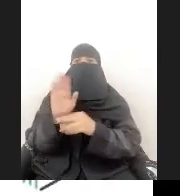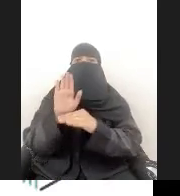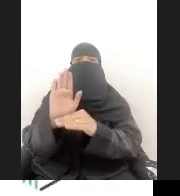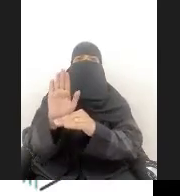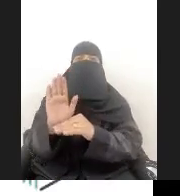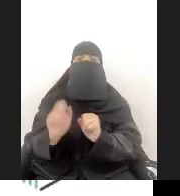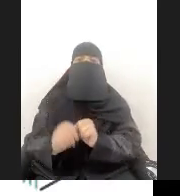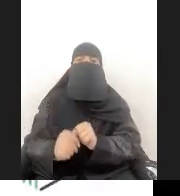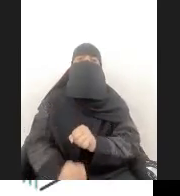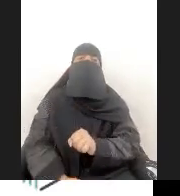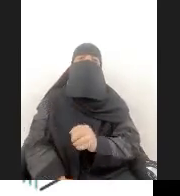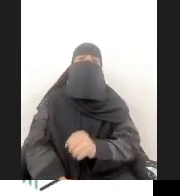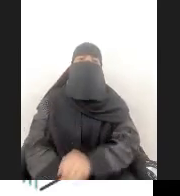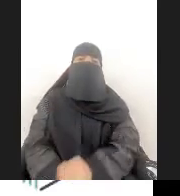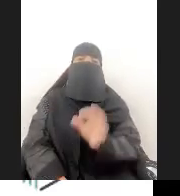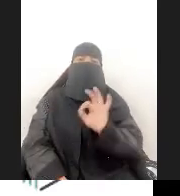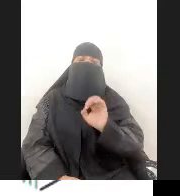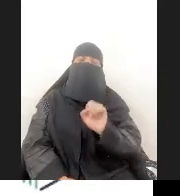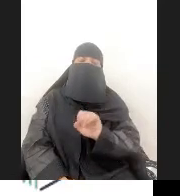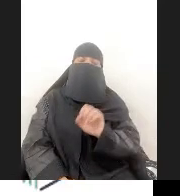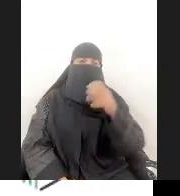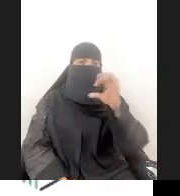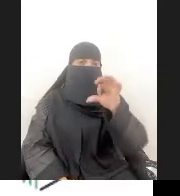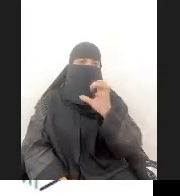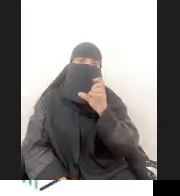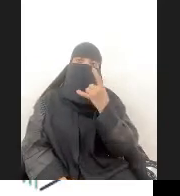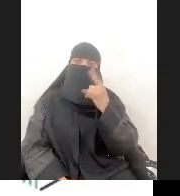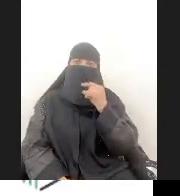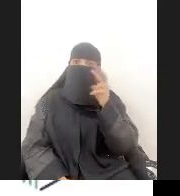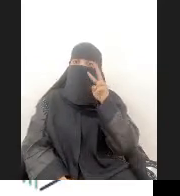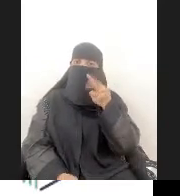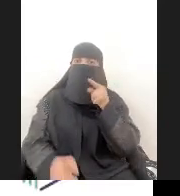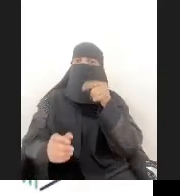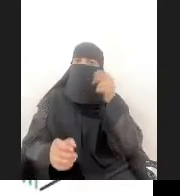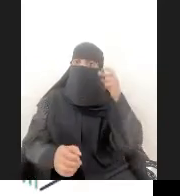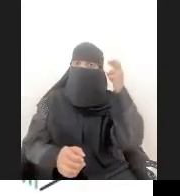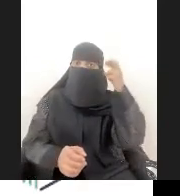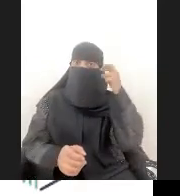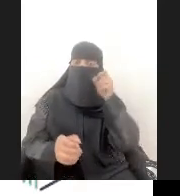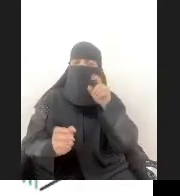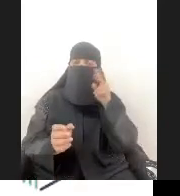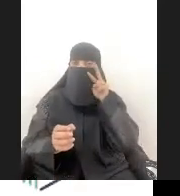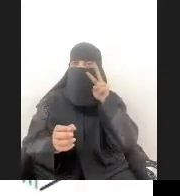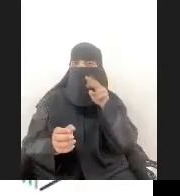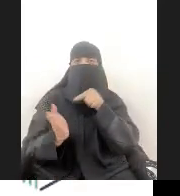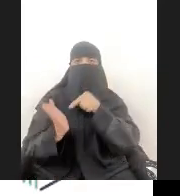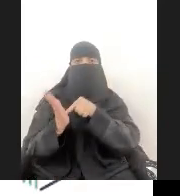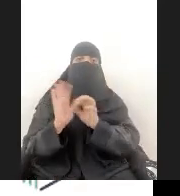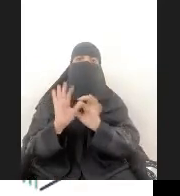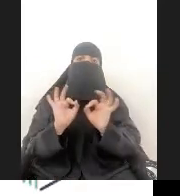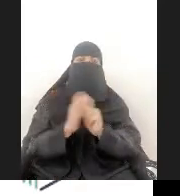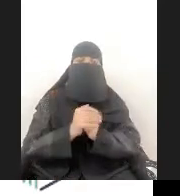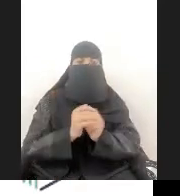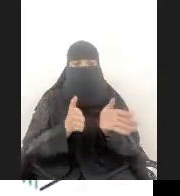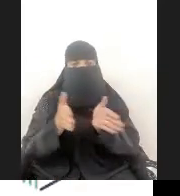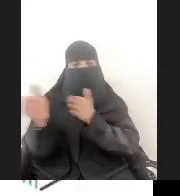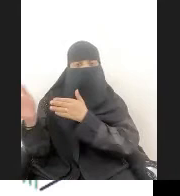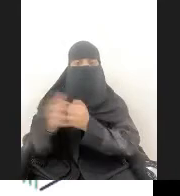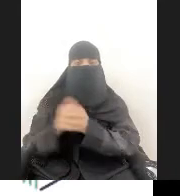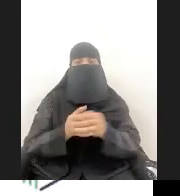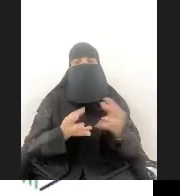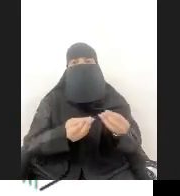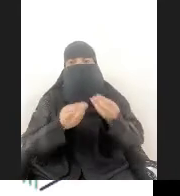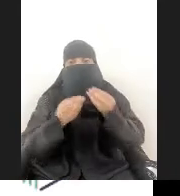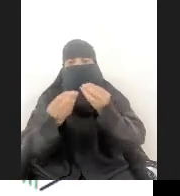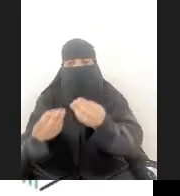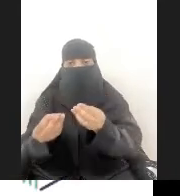أي نظام أو برنامج آخر بشتغل عليه. تقديم المحتوى رقم 2، هذه أهم نقطة، تقديم المحتوى، لأن